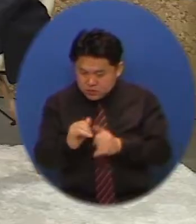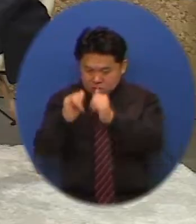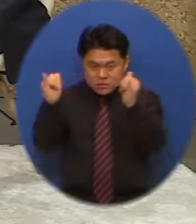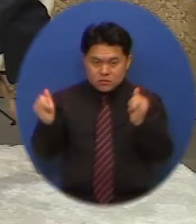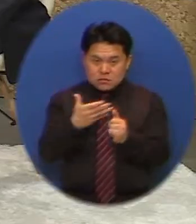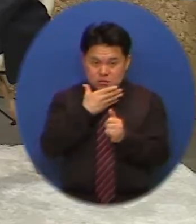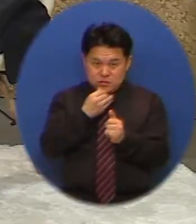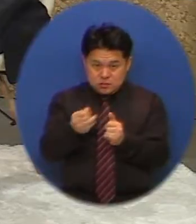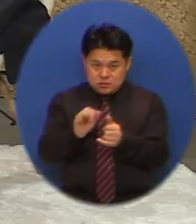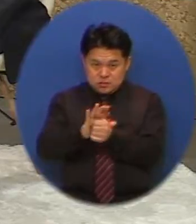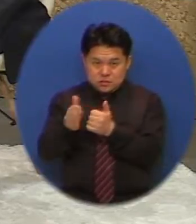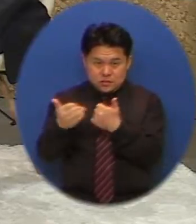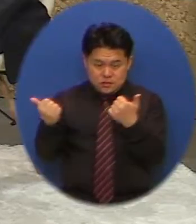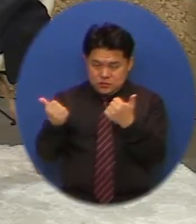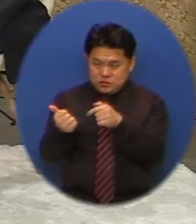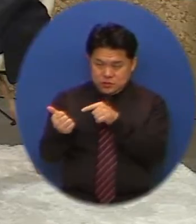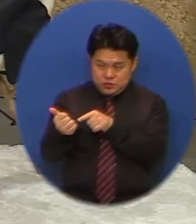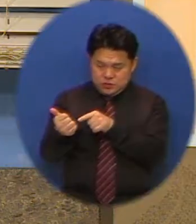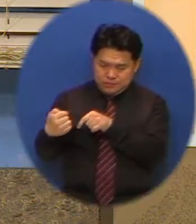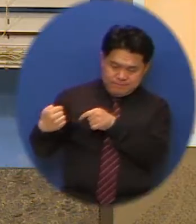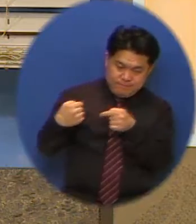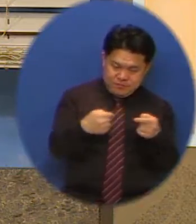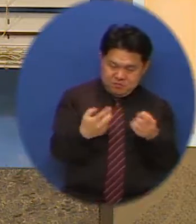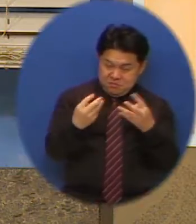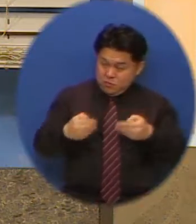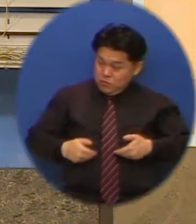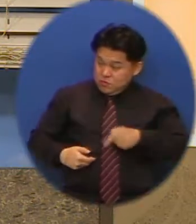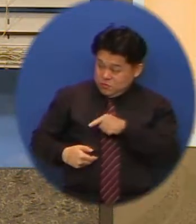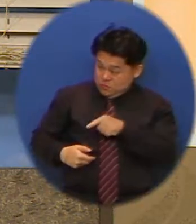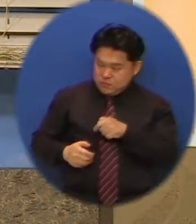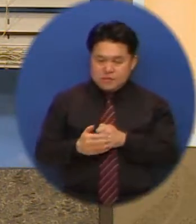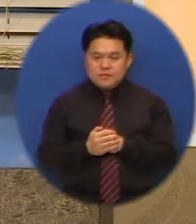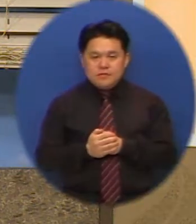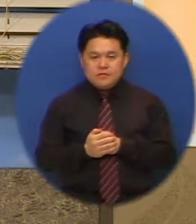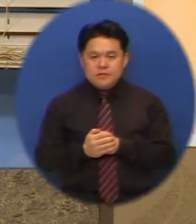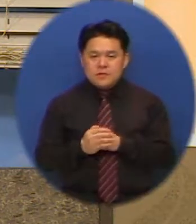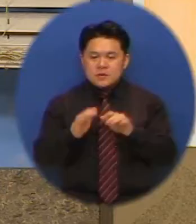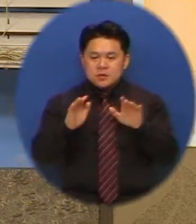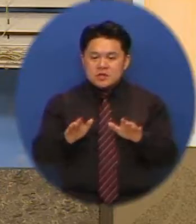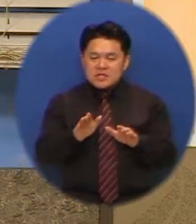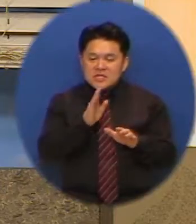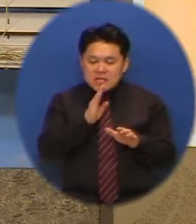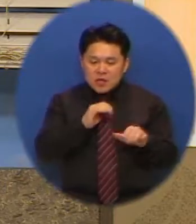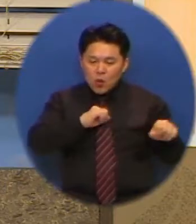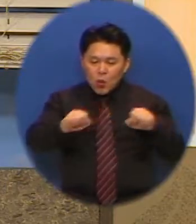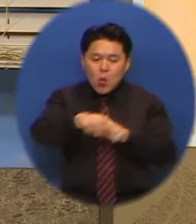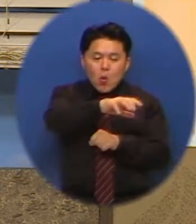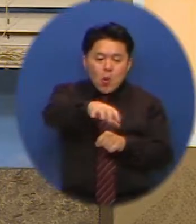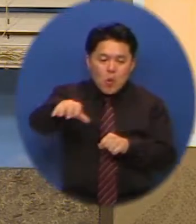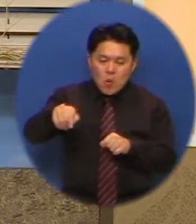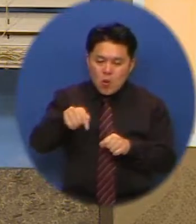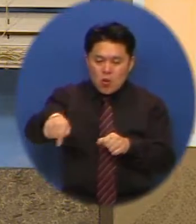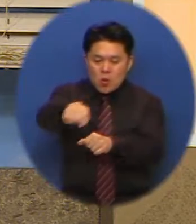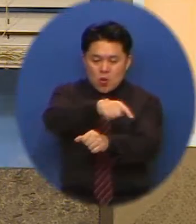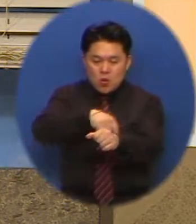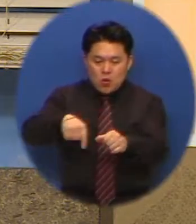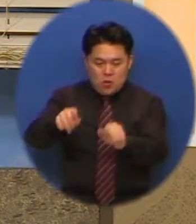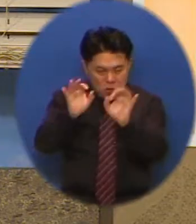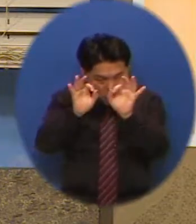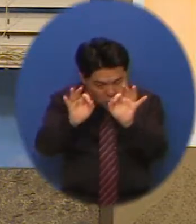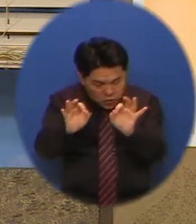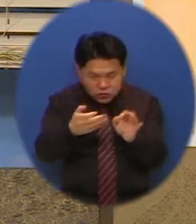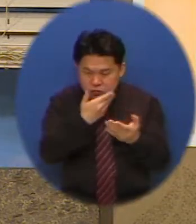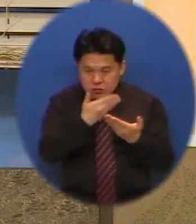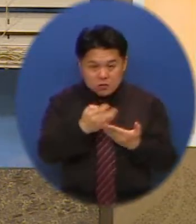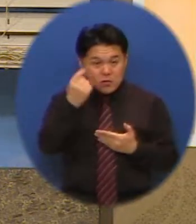그 중심이 요구가 될 것 같은데 그 현장이 참 정말 중요하잖아요. 어쨌든 그 국민들이